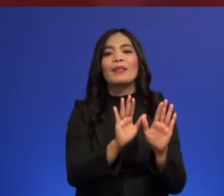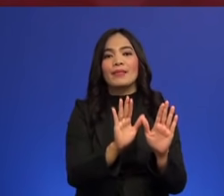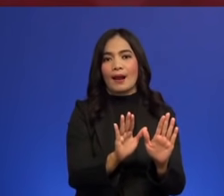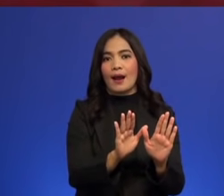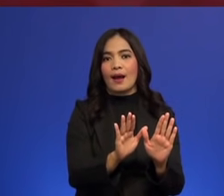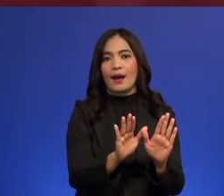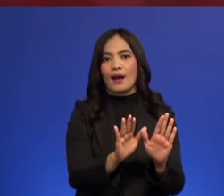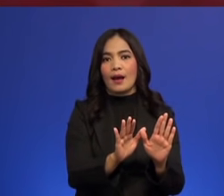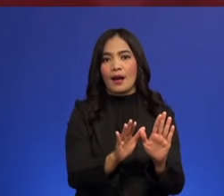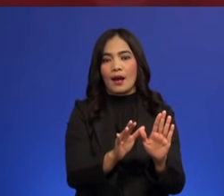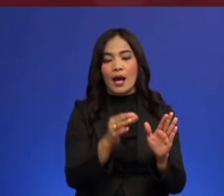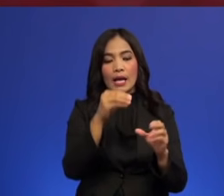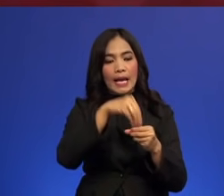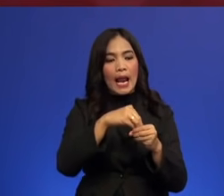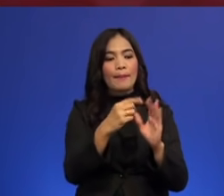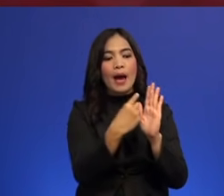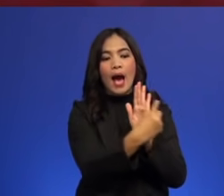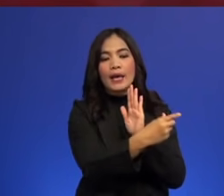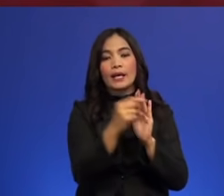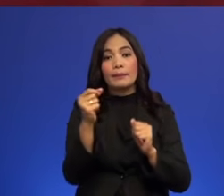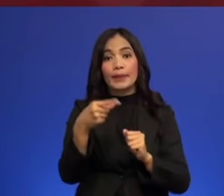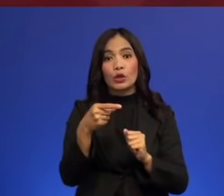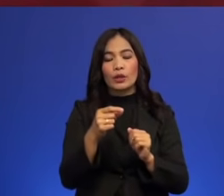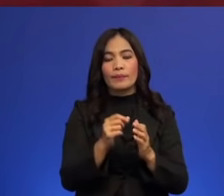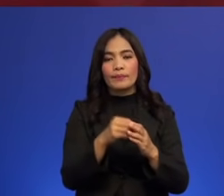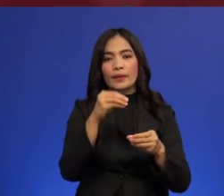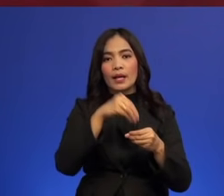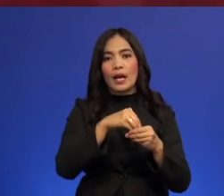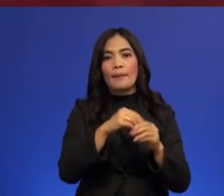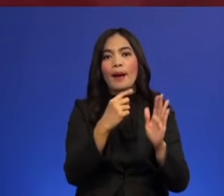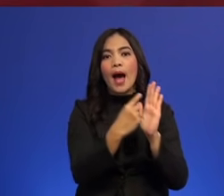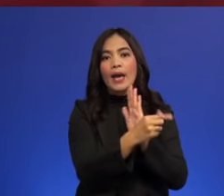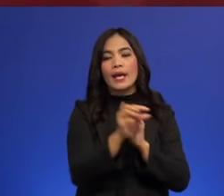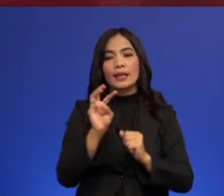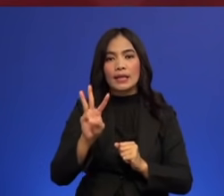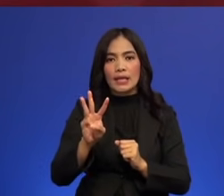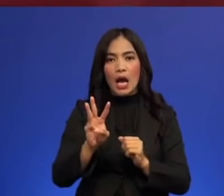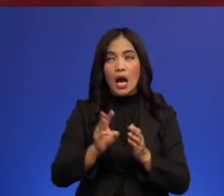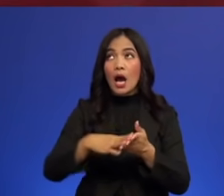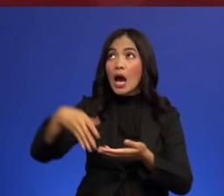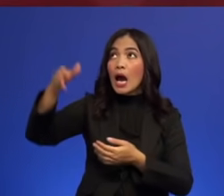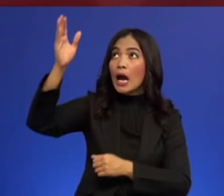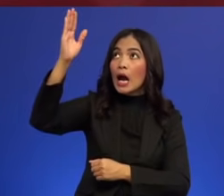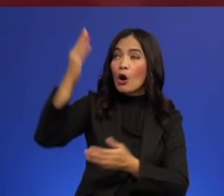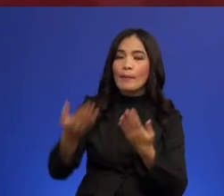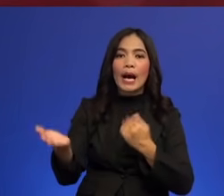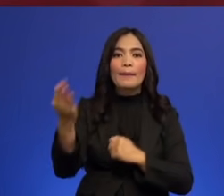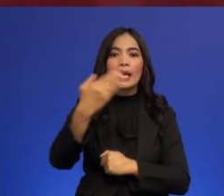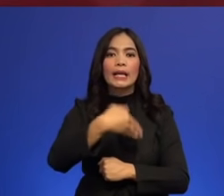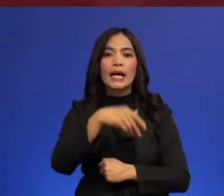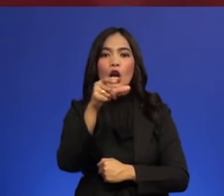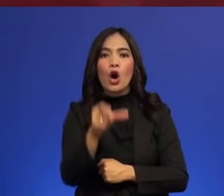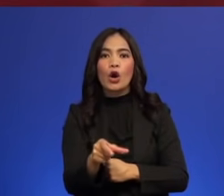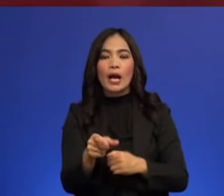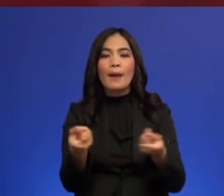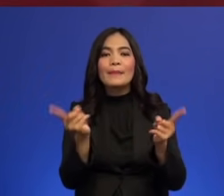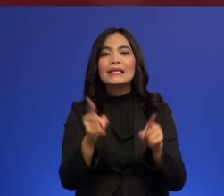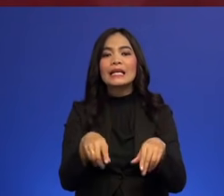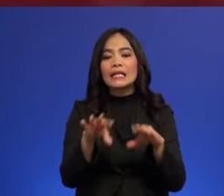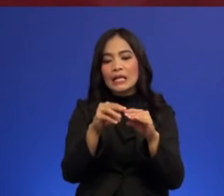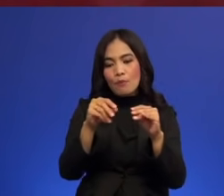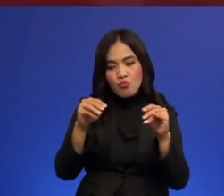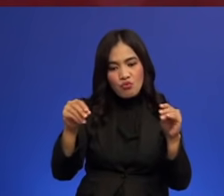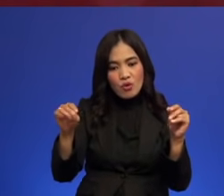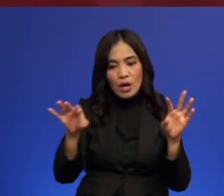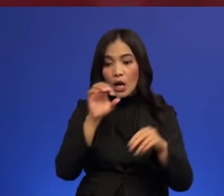Di ayat berikut dikatakan, ayat yang ketiga, engkau mengembalikan manusia ke debu